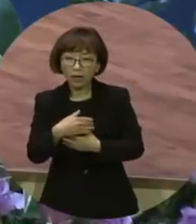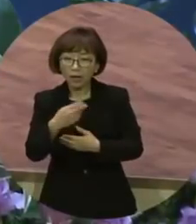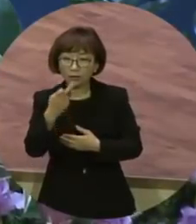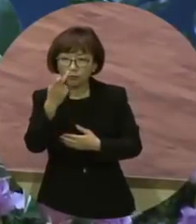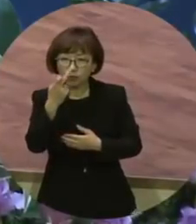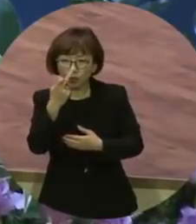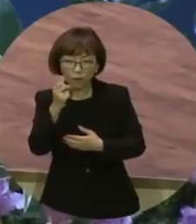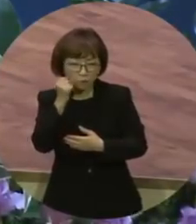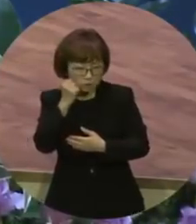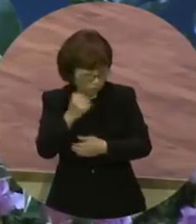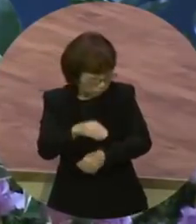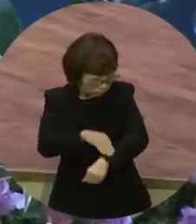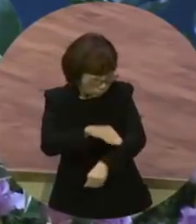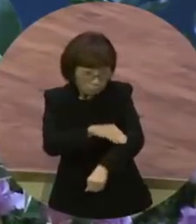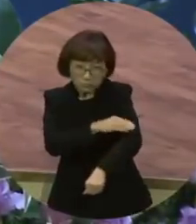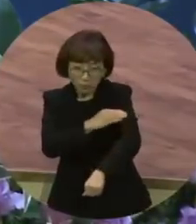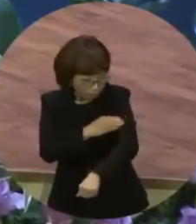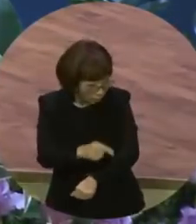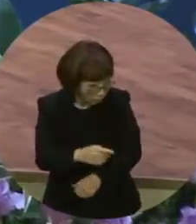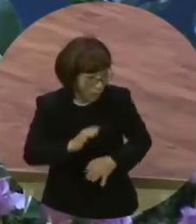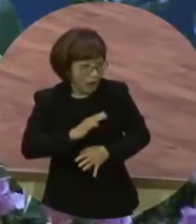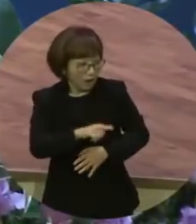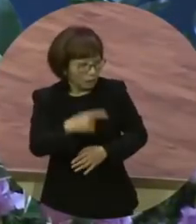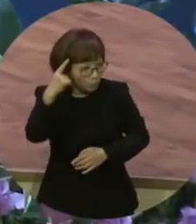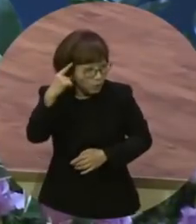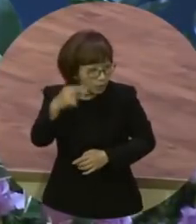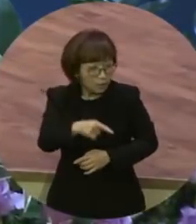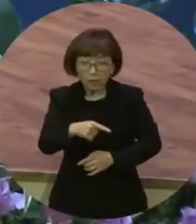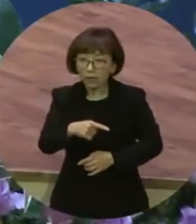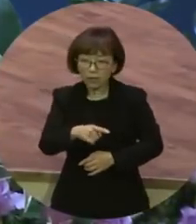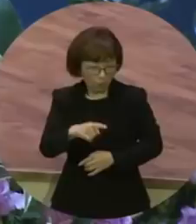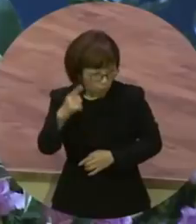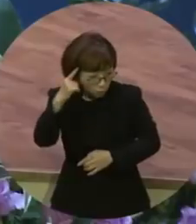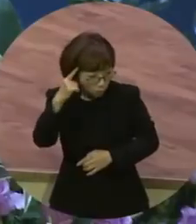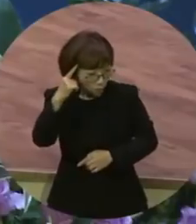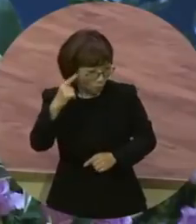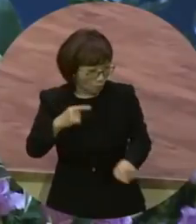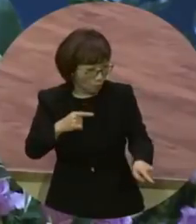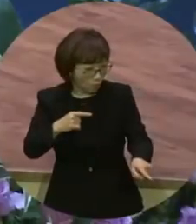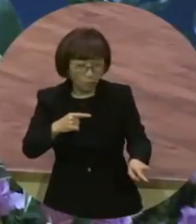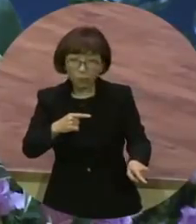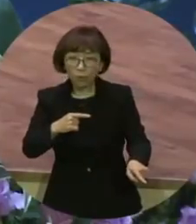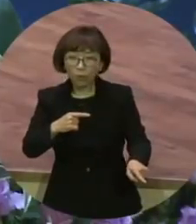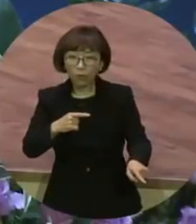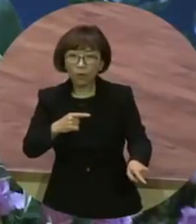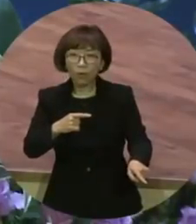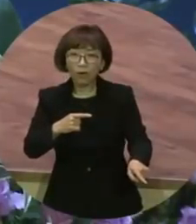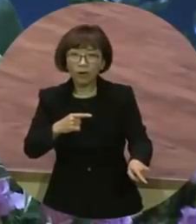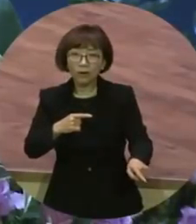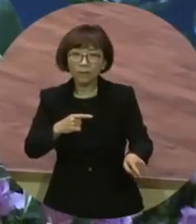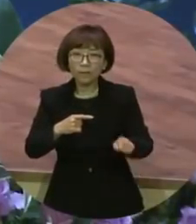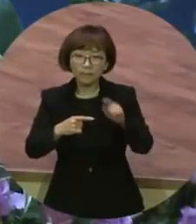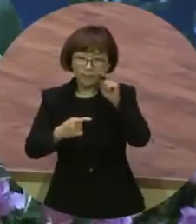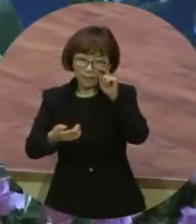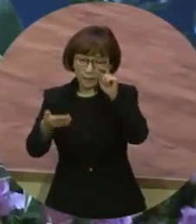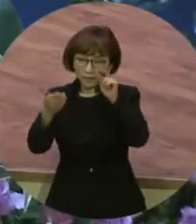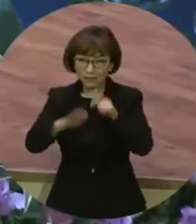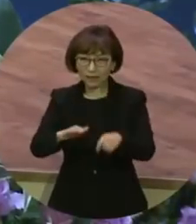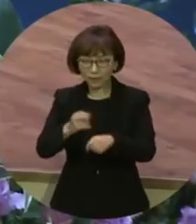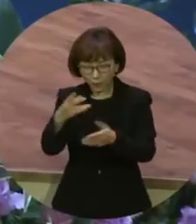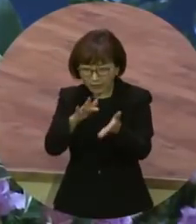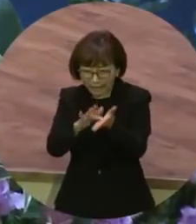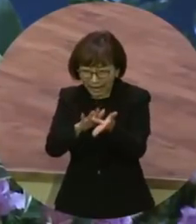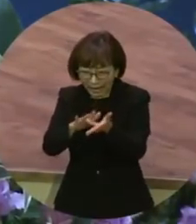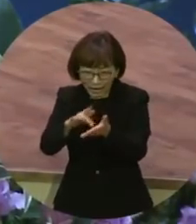좋았어. 근데 주인은 너무 놀래가지고 막 이제 자기 그 코미디언이 너무 놀래서. 근데 이 과산화수소를 먹이면 토해낸다네. 그럼 살 수